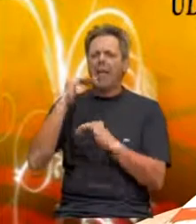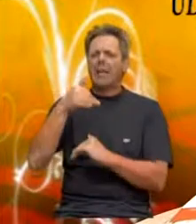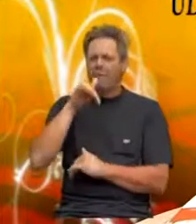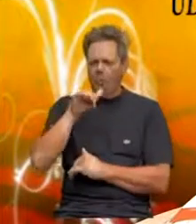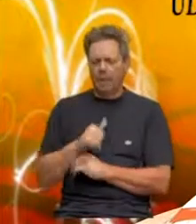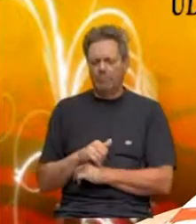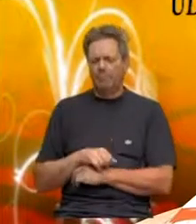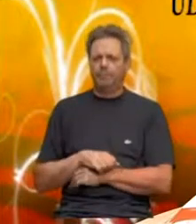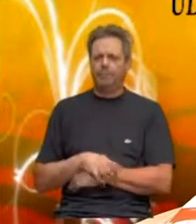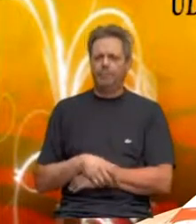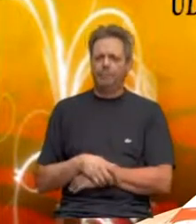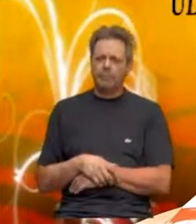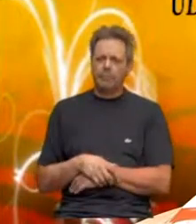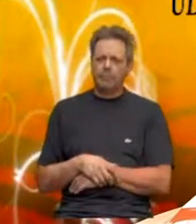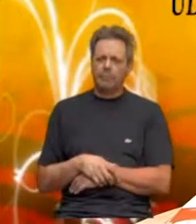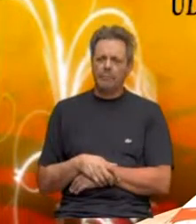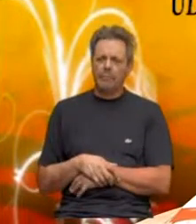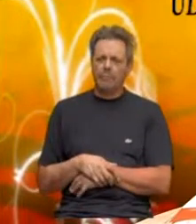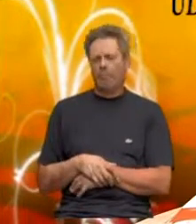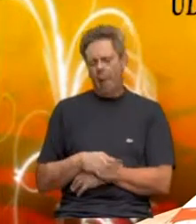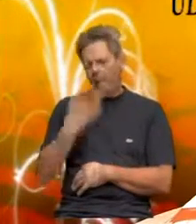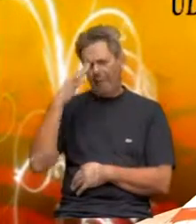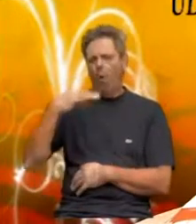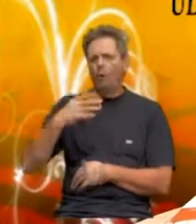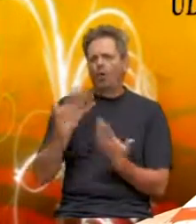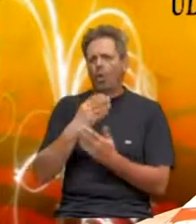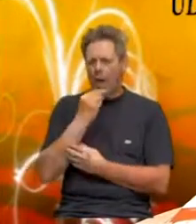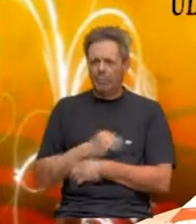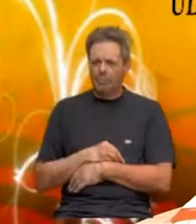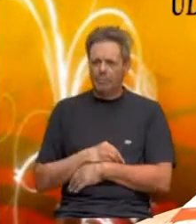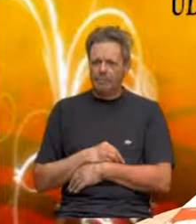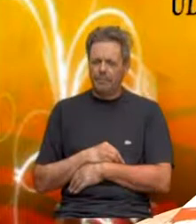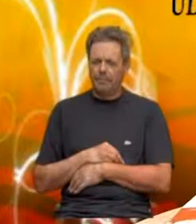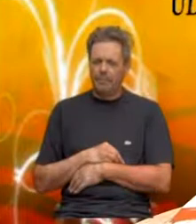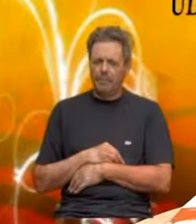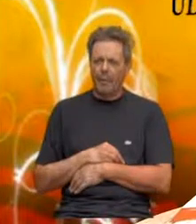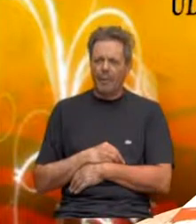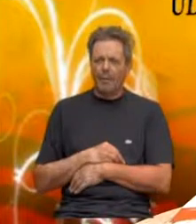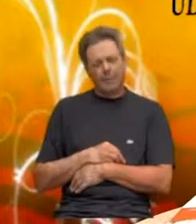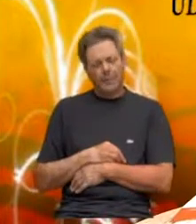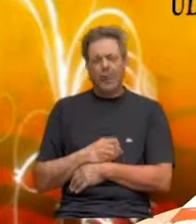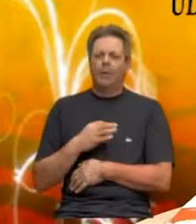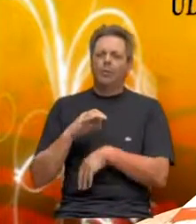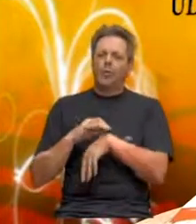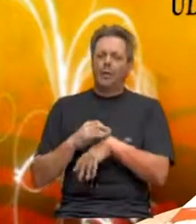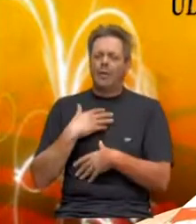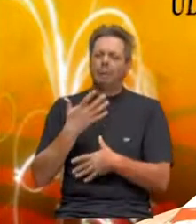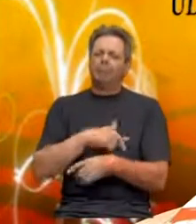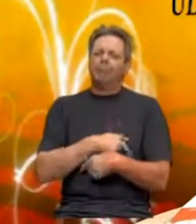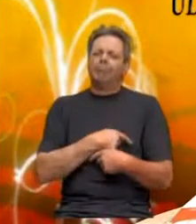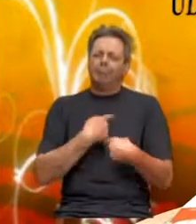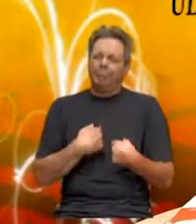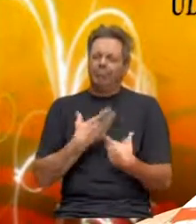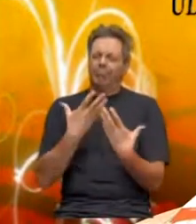minimalno. Probleme. Tako je, minimalno, ovisi šta jedemo. Tako i je. Pogledajte ovu košajcu. Docentice Šikić, vama od srca hvala. Mi